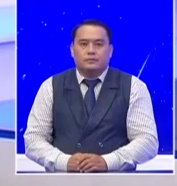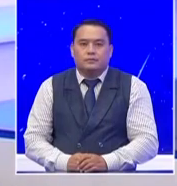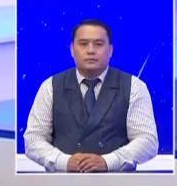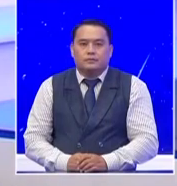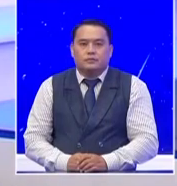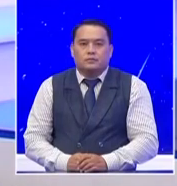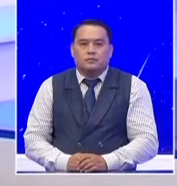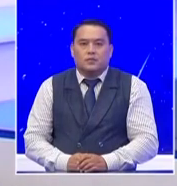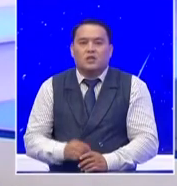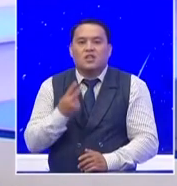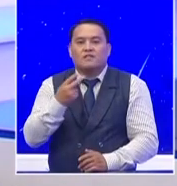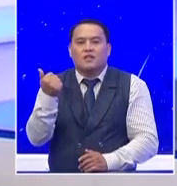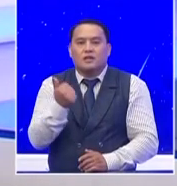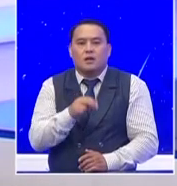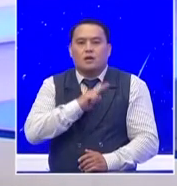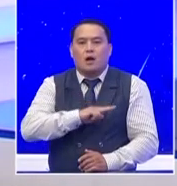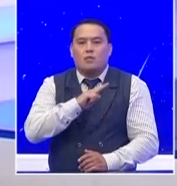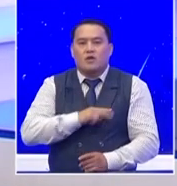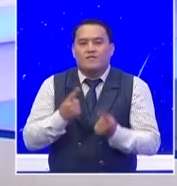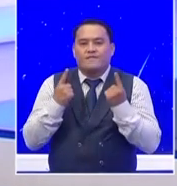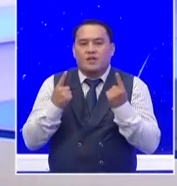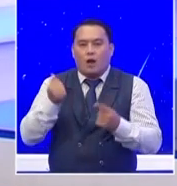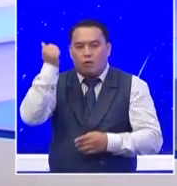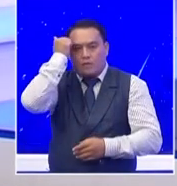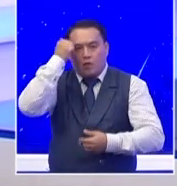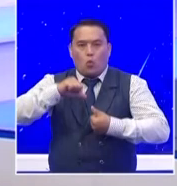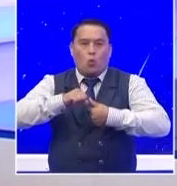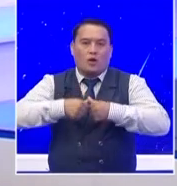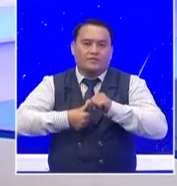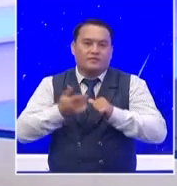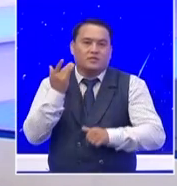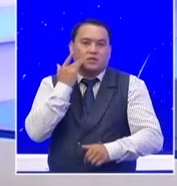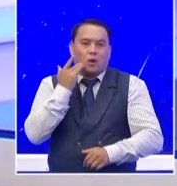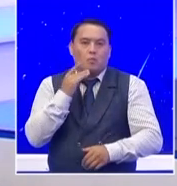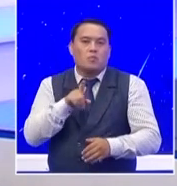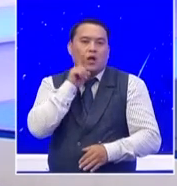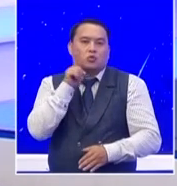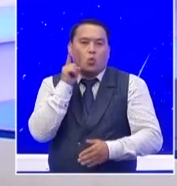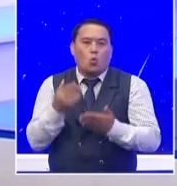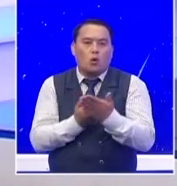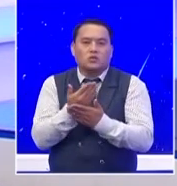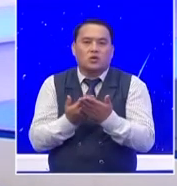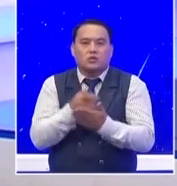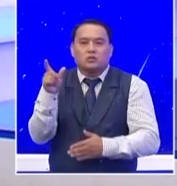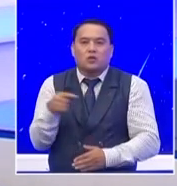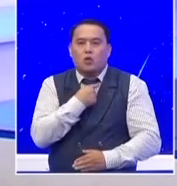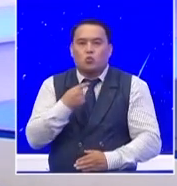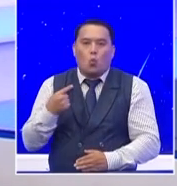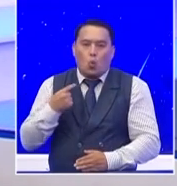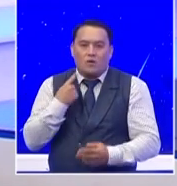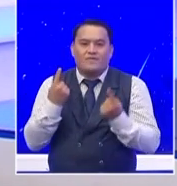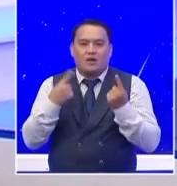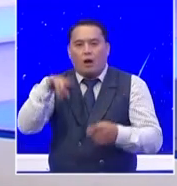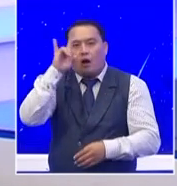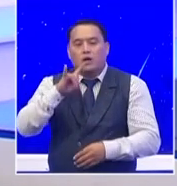Две недели кропотливой работы и память о великом Абае увековечена навсегда. Молодой художник из города Талдыкурган нарисовал портрет